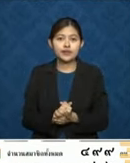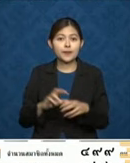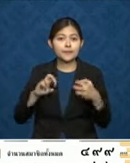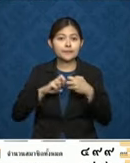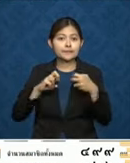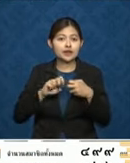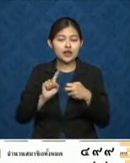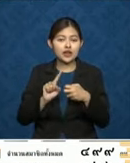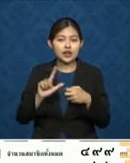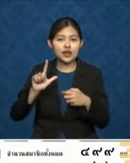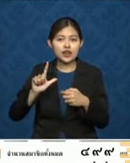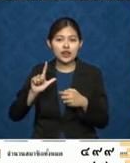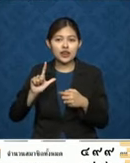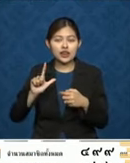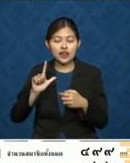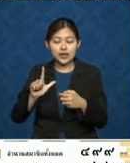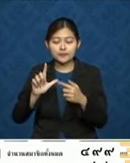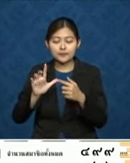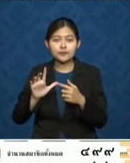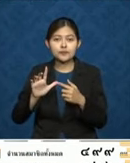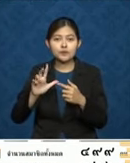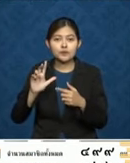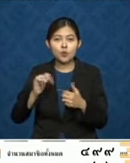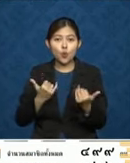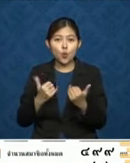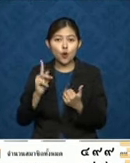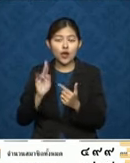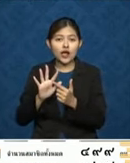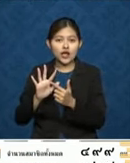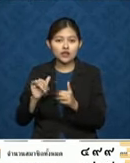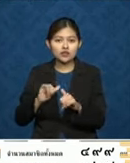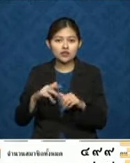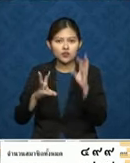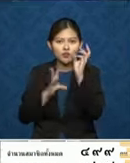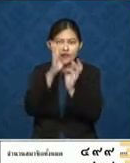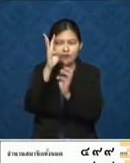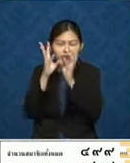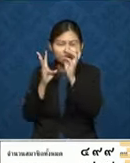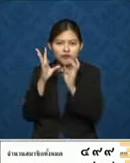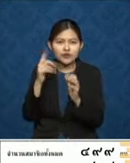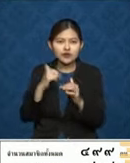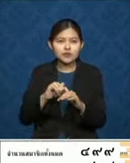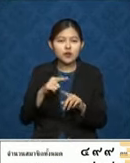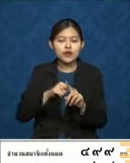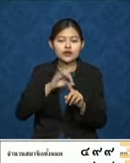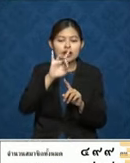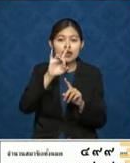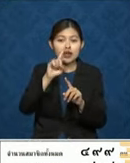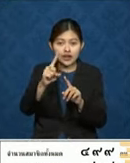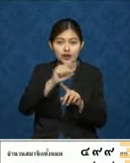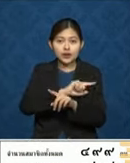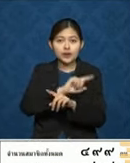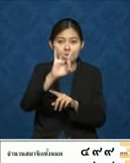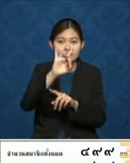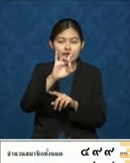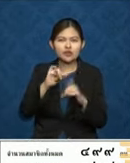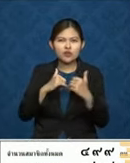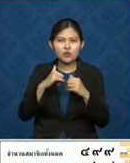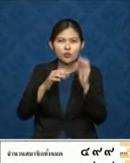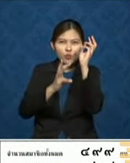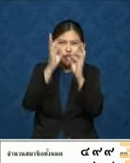ลำลูกกาตอนนี้นะครับก็คือเรื่องฝุ่นพิษนะครับซึ่งเป็นอันดับ 1ของประเทศไทยเมื่อวันที่ 8มกราคมนะครับอากาศมี